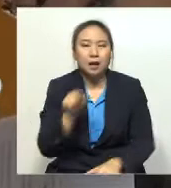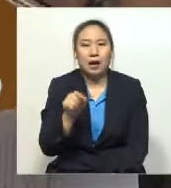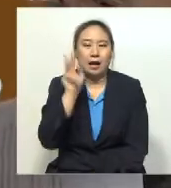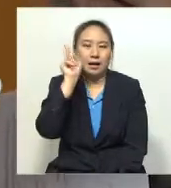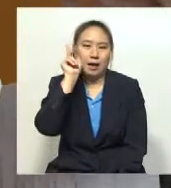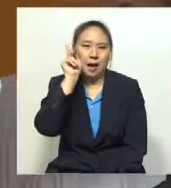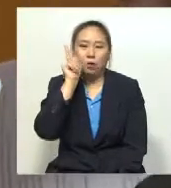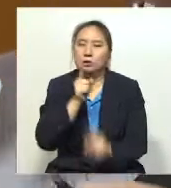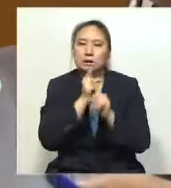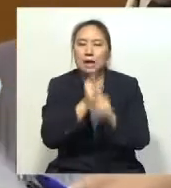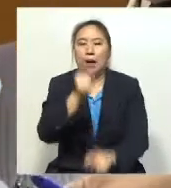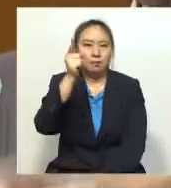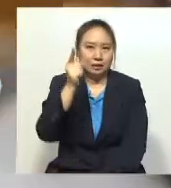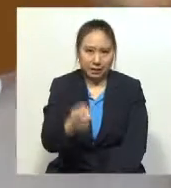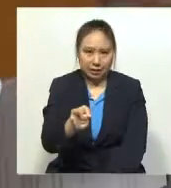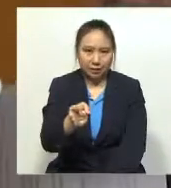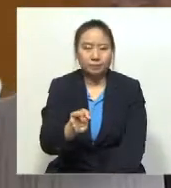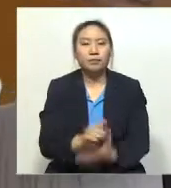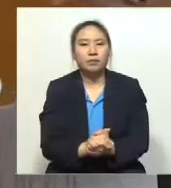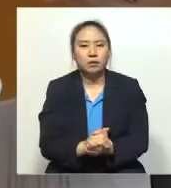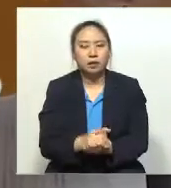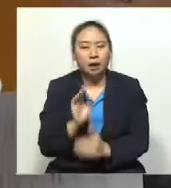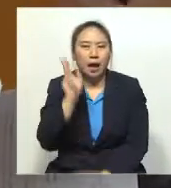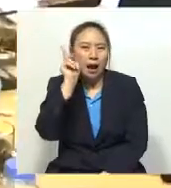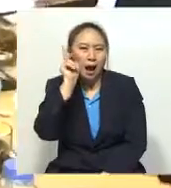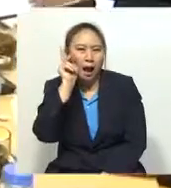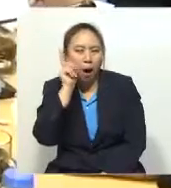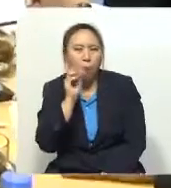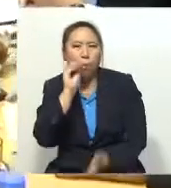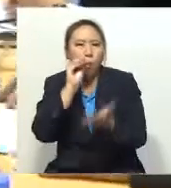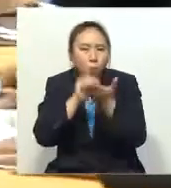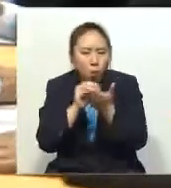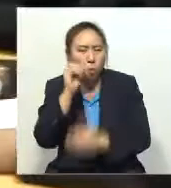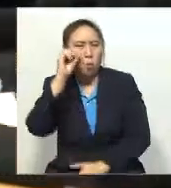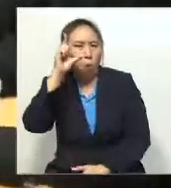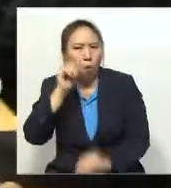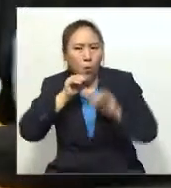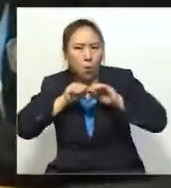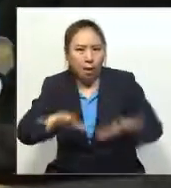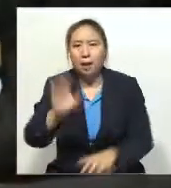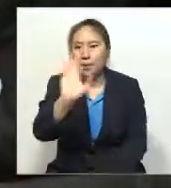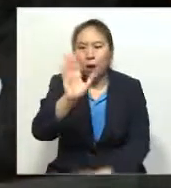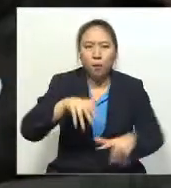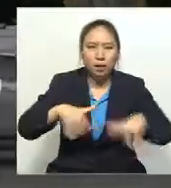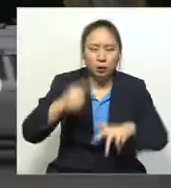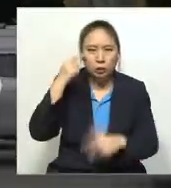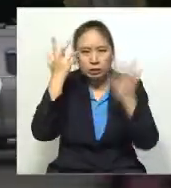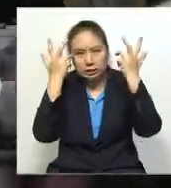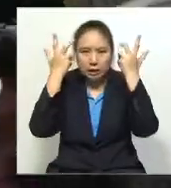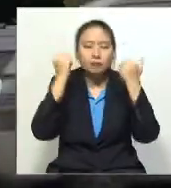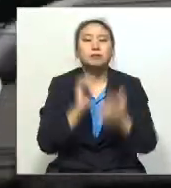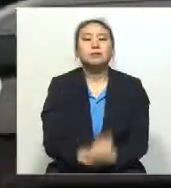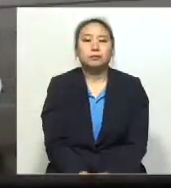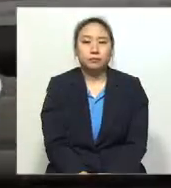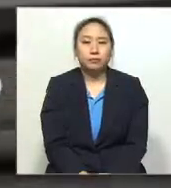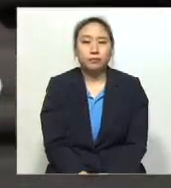นอตามสถานการณ์ตามข้อเท็จจริงอย่านำเสนอข่าวเกินความเป็นจริงเพราะจะทำให้ประชาชนนั้นเกิดความวิตกกังวล